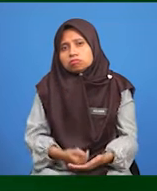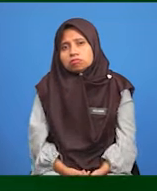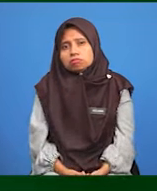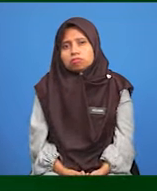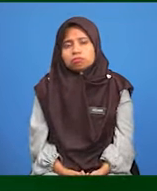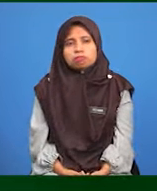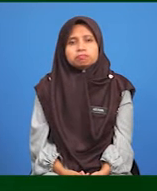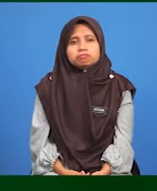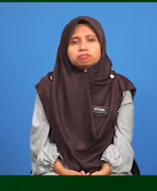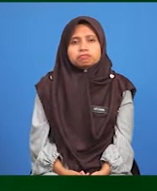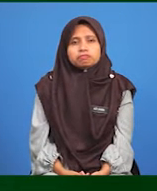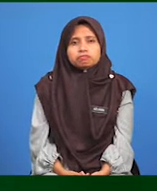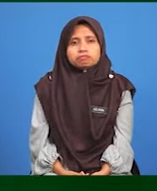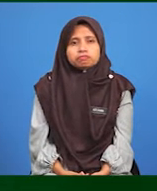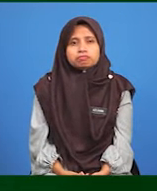Hai